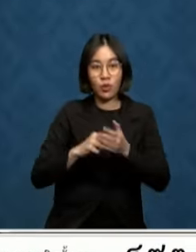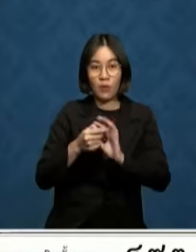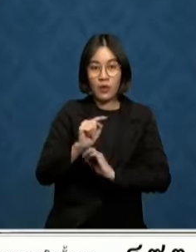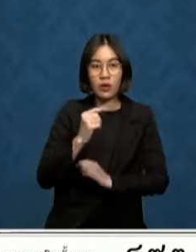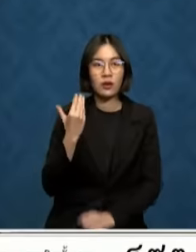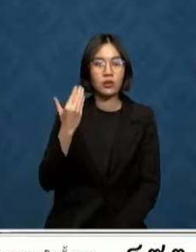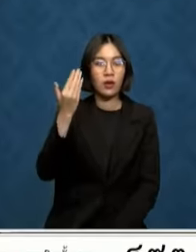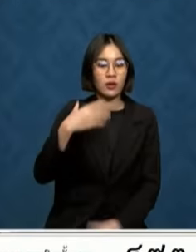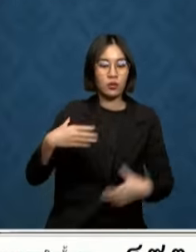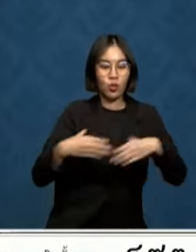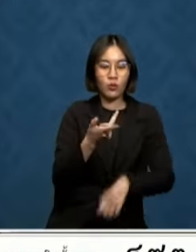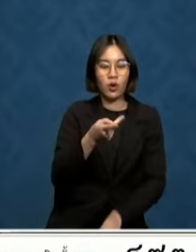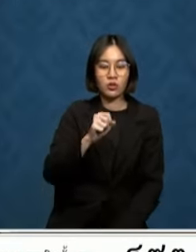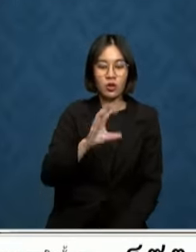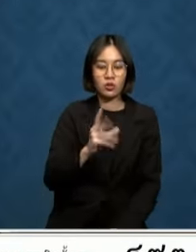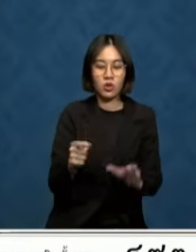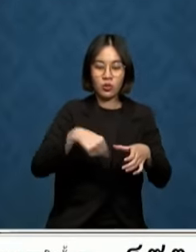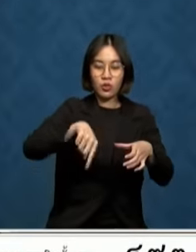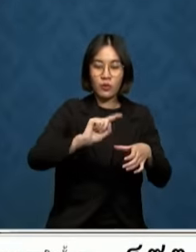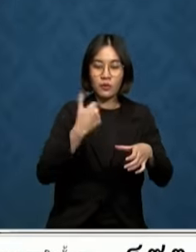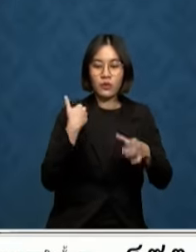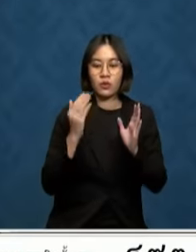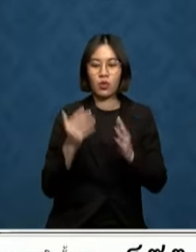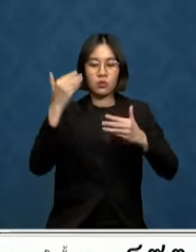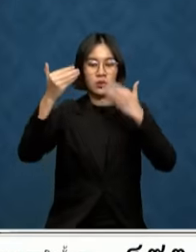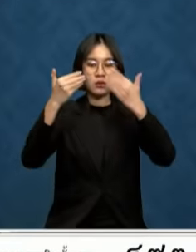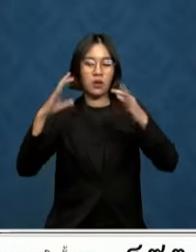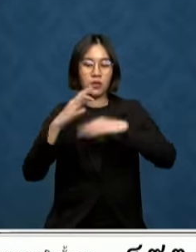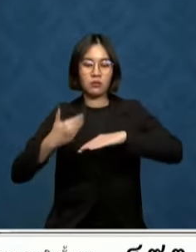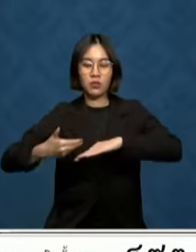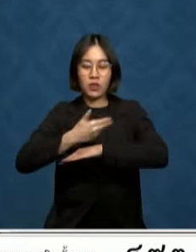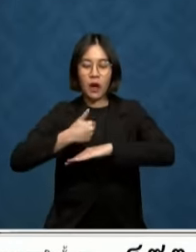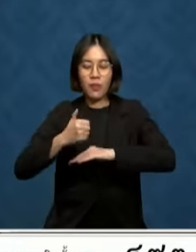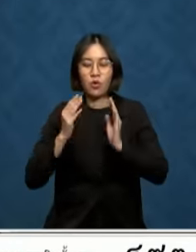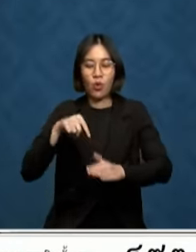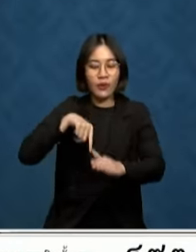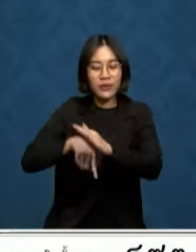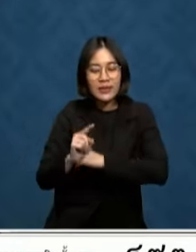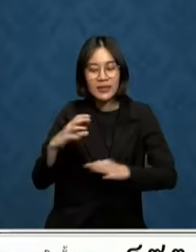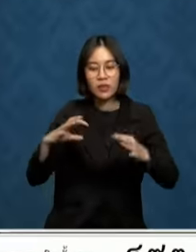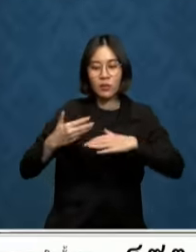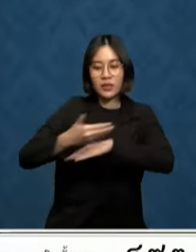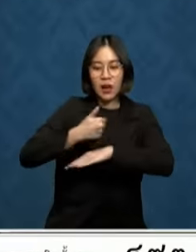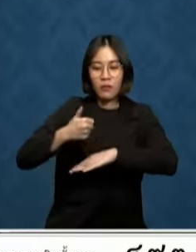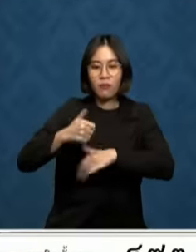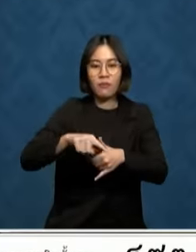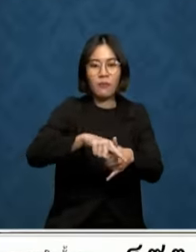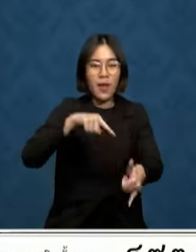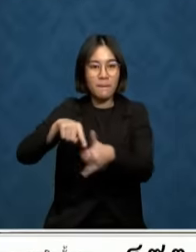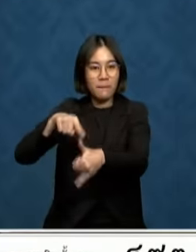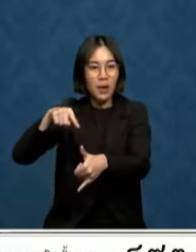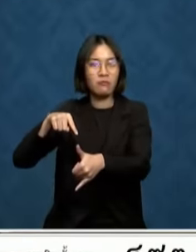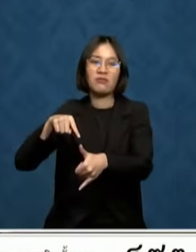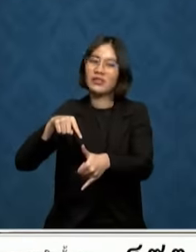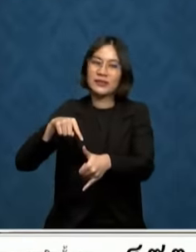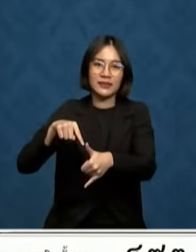ฏว่าในยุคของคอสชอนเอง กลับมีนกกจกรมทางการเมืองผู้รีภัยทางการเมือง ถูกฆ่าตกรรมอย